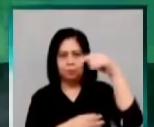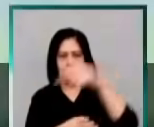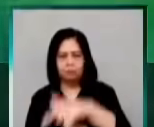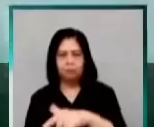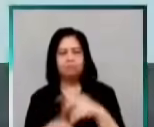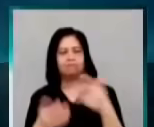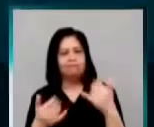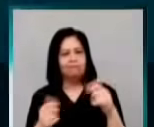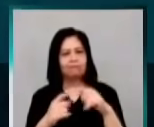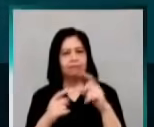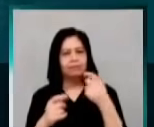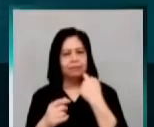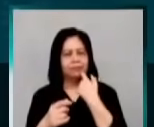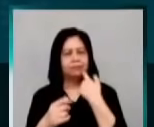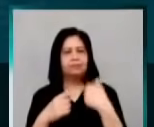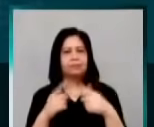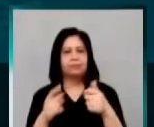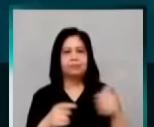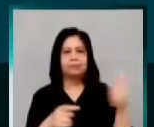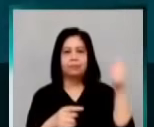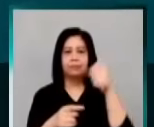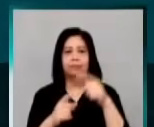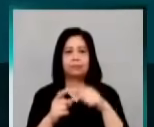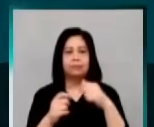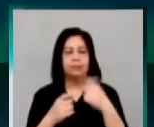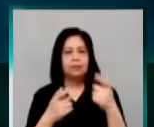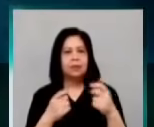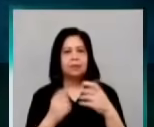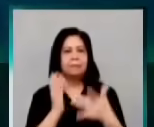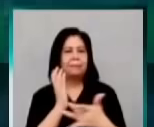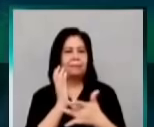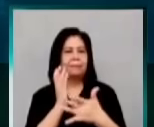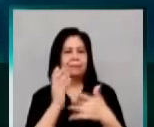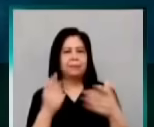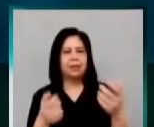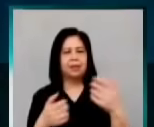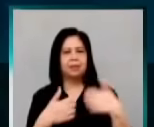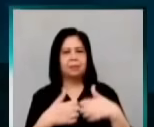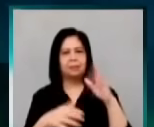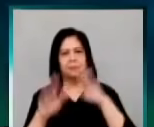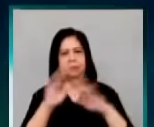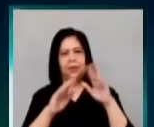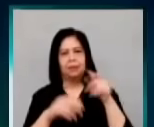nang sinabi ng mga otoridad na nagka-mechanical failure ang eroplano.